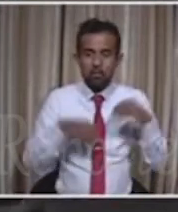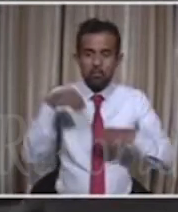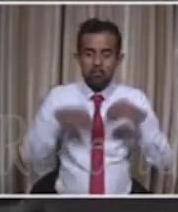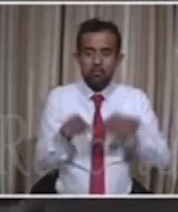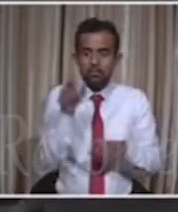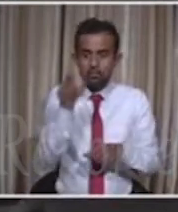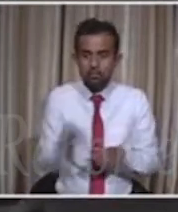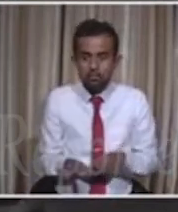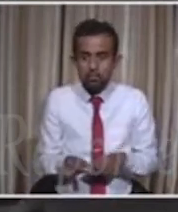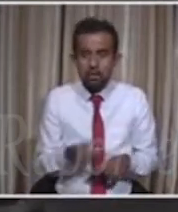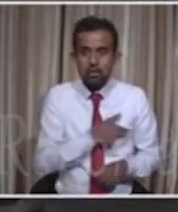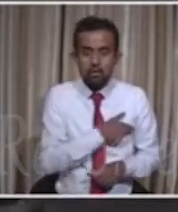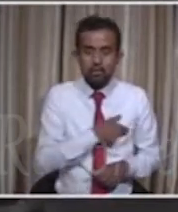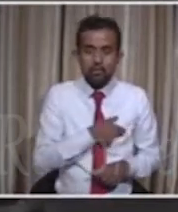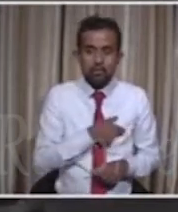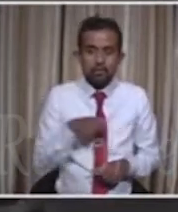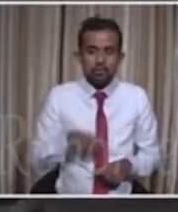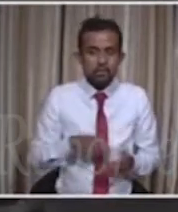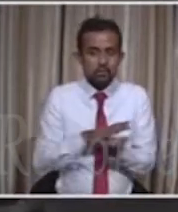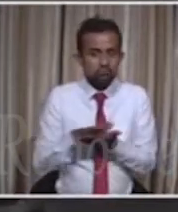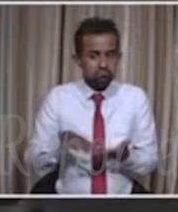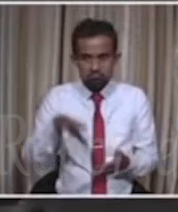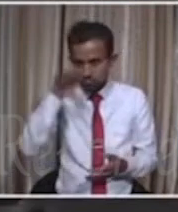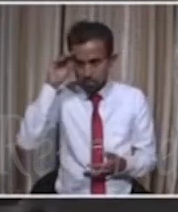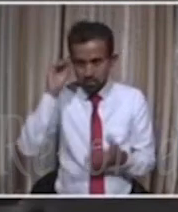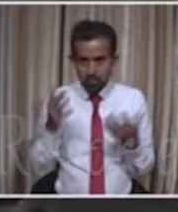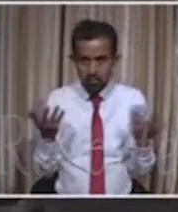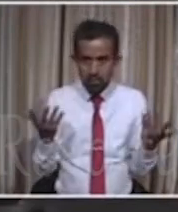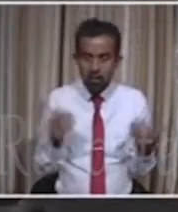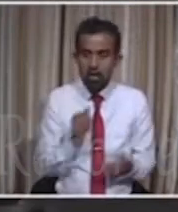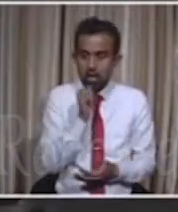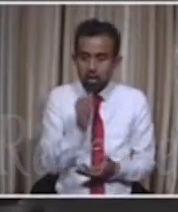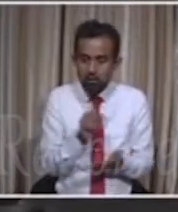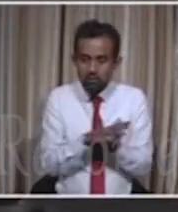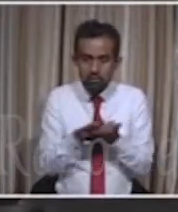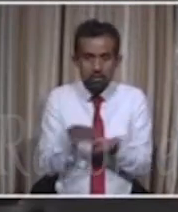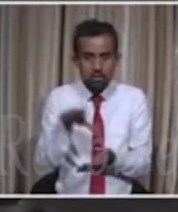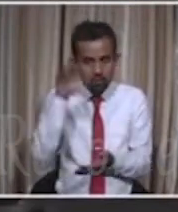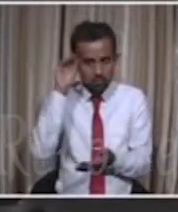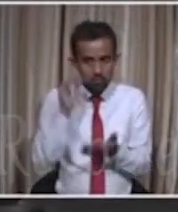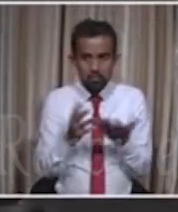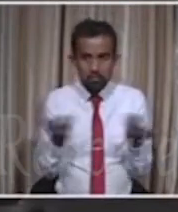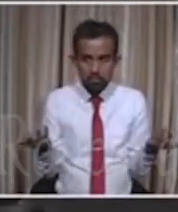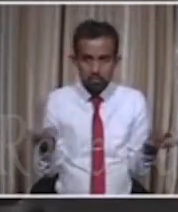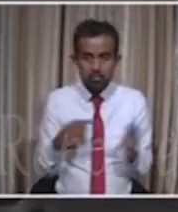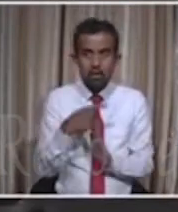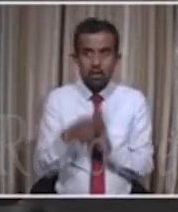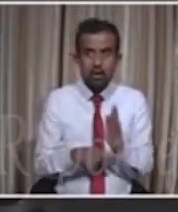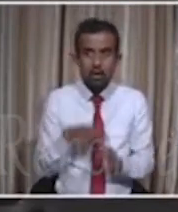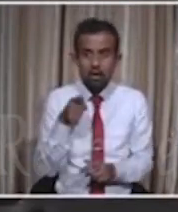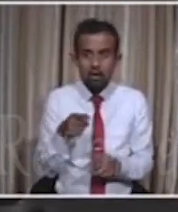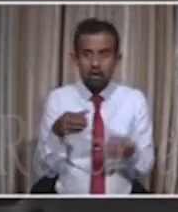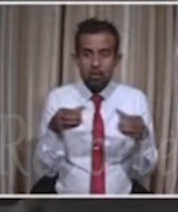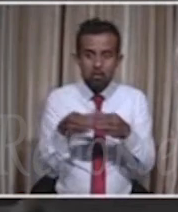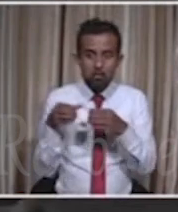දේශපාලනඥයන් දේශපාලන නායකයෝ මේක අඳුරගෙන නැහැ සැබෑ අරුත හඳුනාගෙන නැහැ මේ රට වෙනුවෙන්